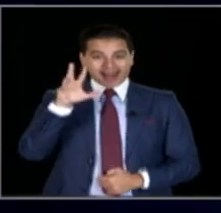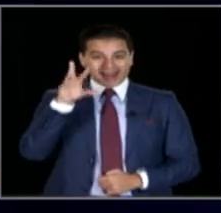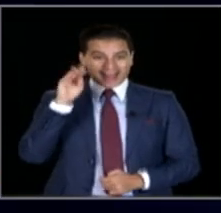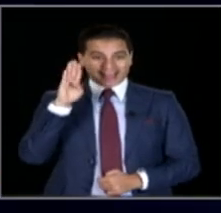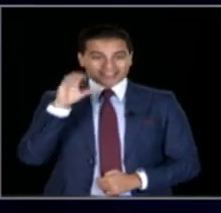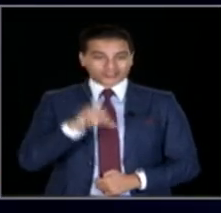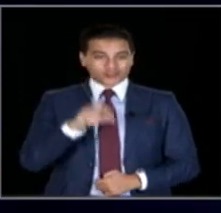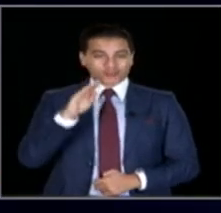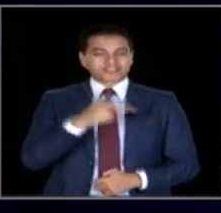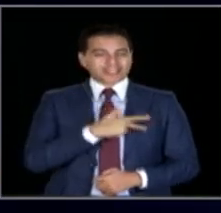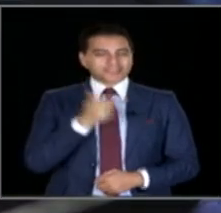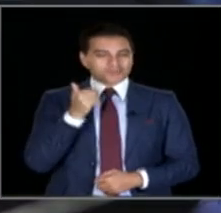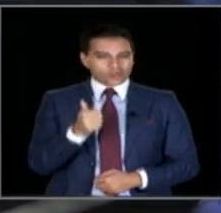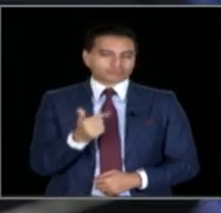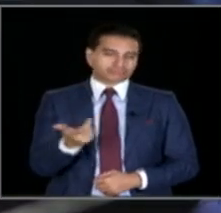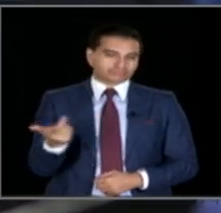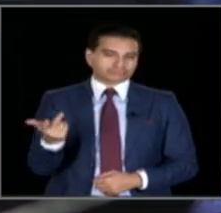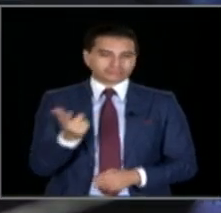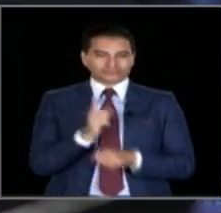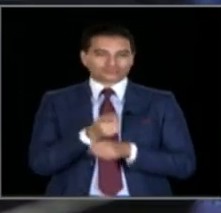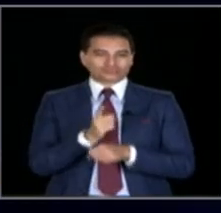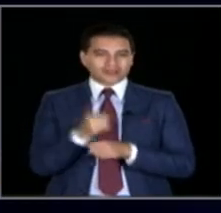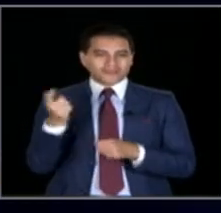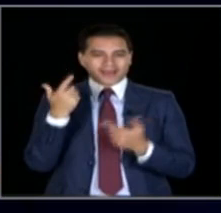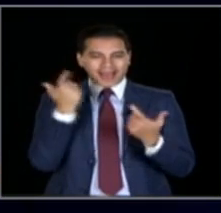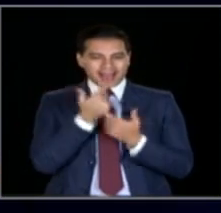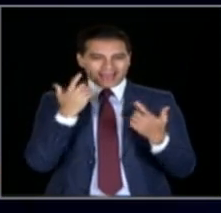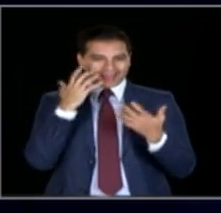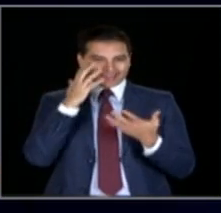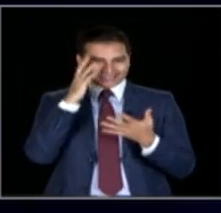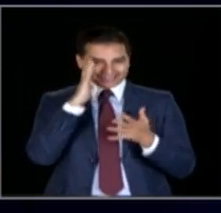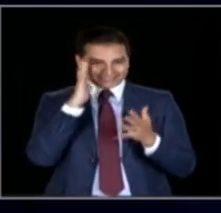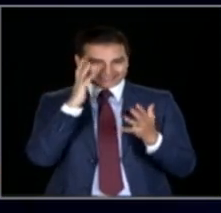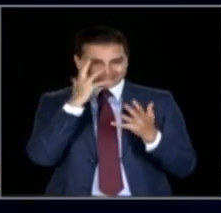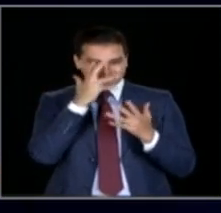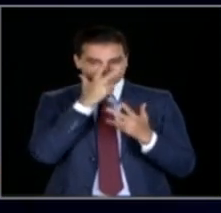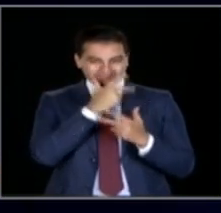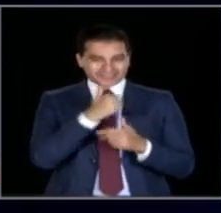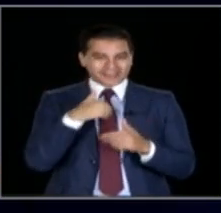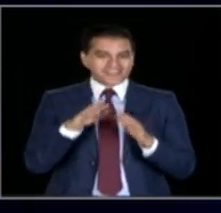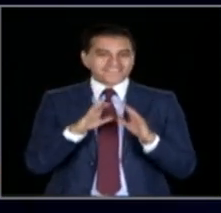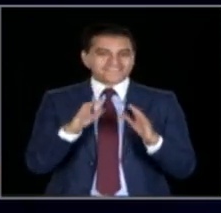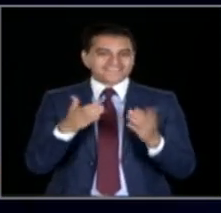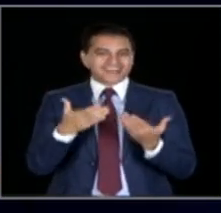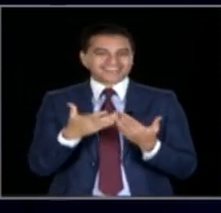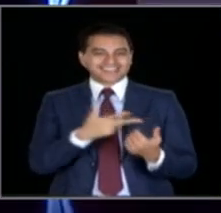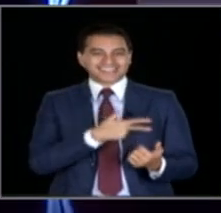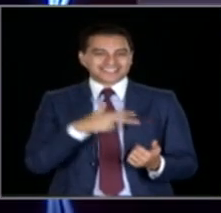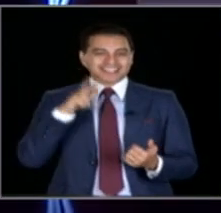بص المدير الفني جيمي بيخبي وشه ازاي. انا واحد فريق اسمه الهكسوس مش بايع الدنيا